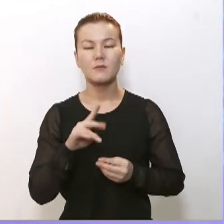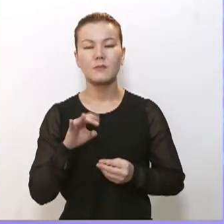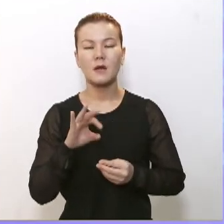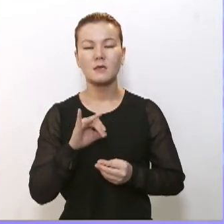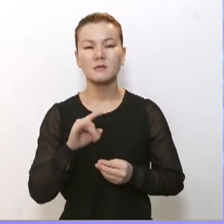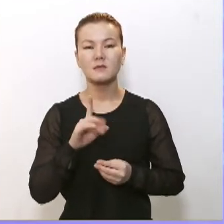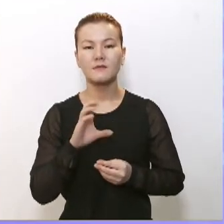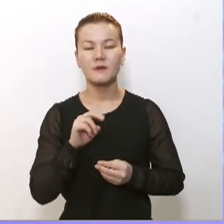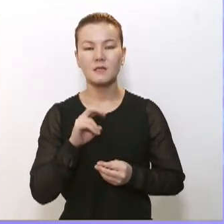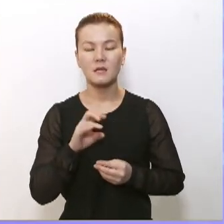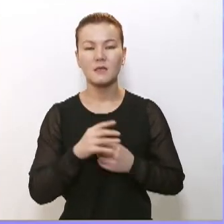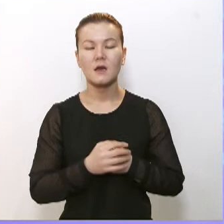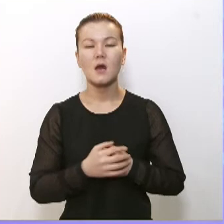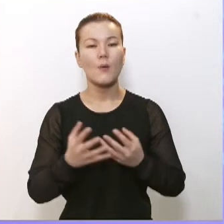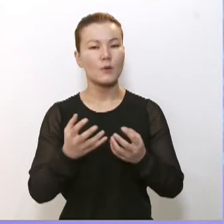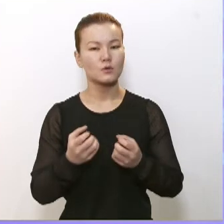получилось